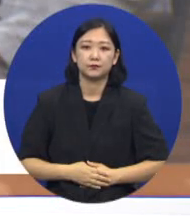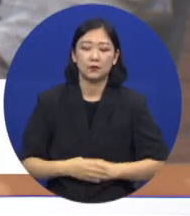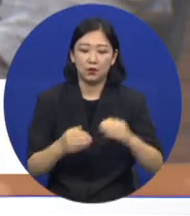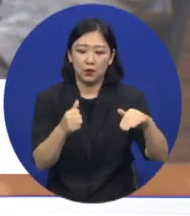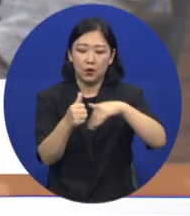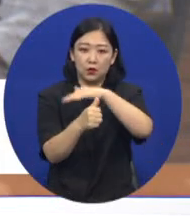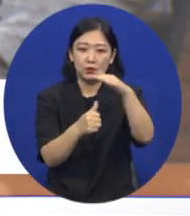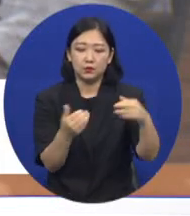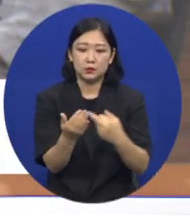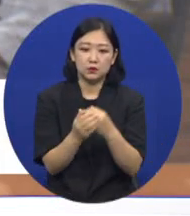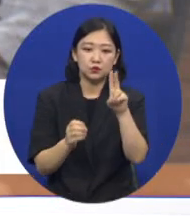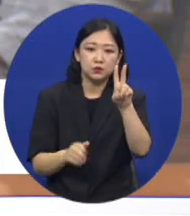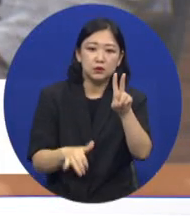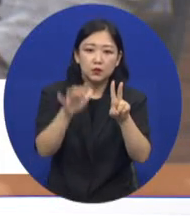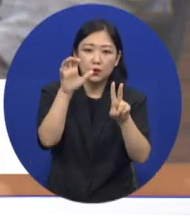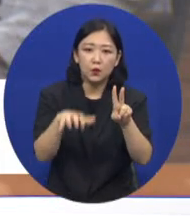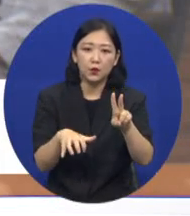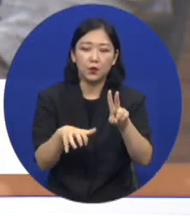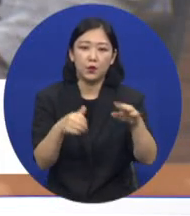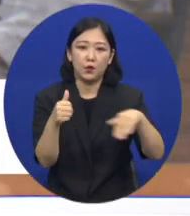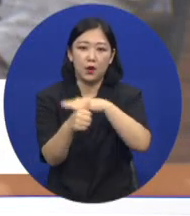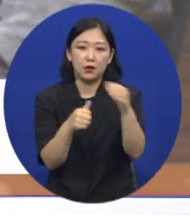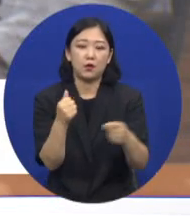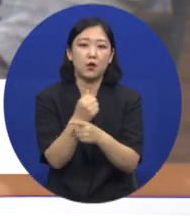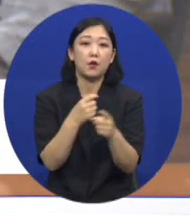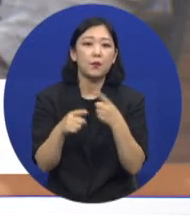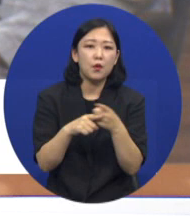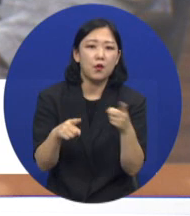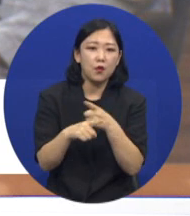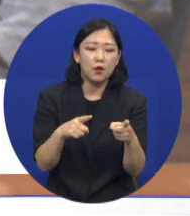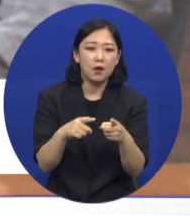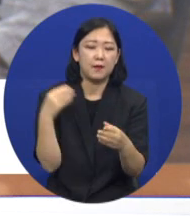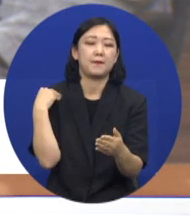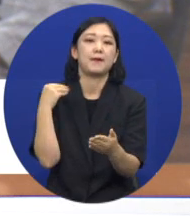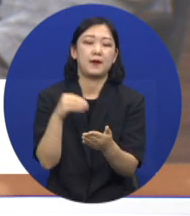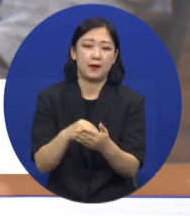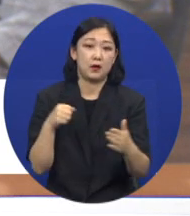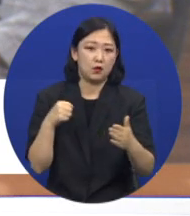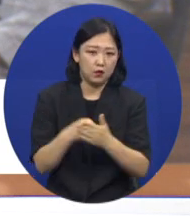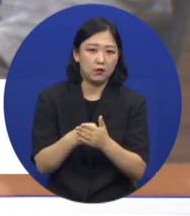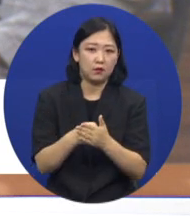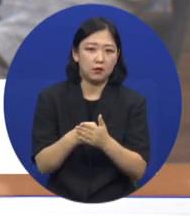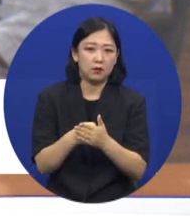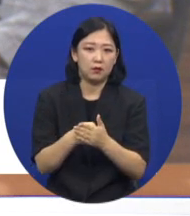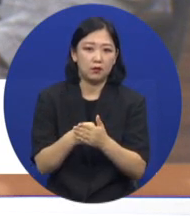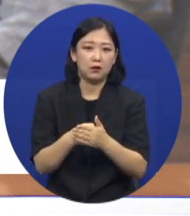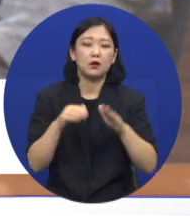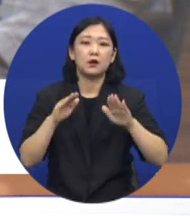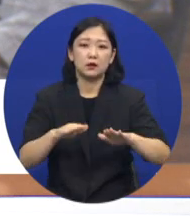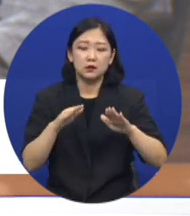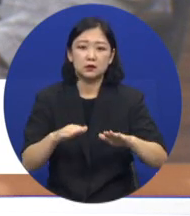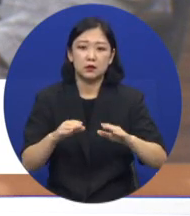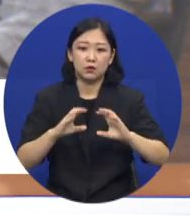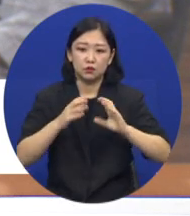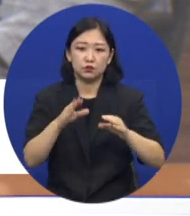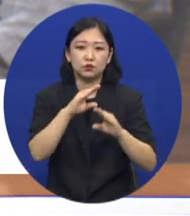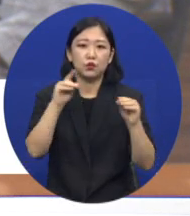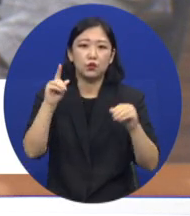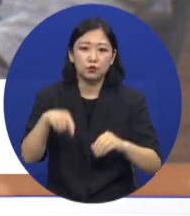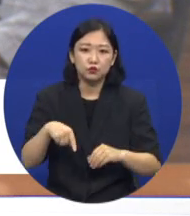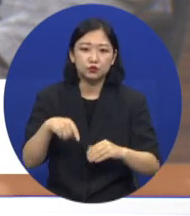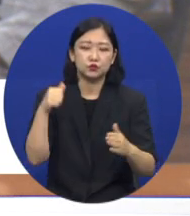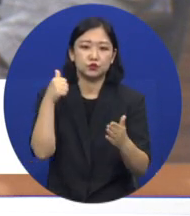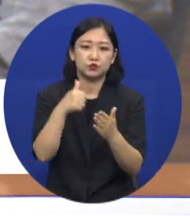환경부가 제조 제 2의 공항 전략 환경영향평가 에서 반려 결정을 내리면서 이제는 국토교통부에 최종